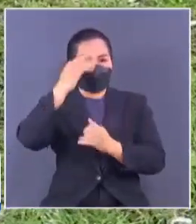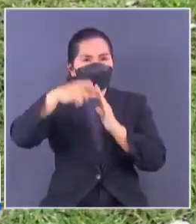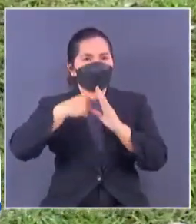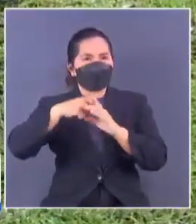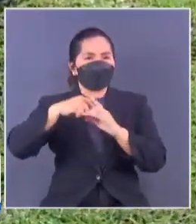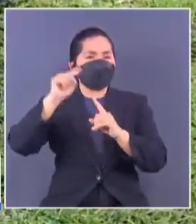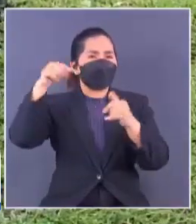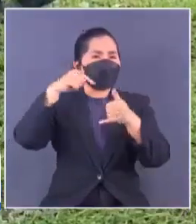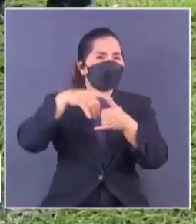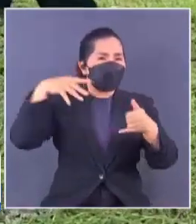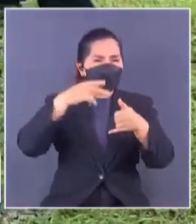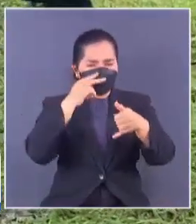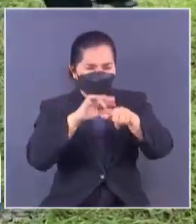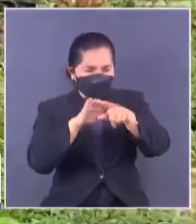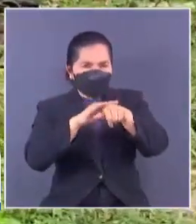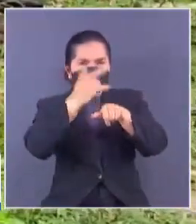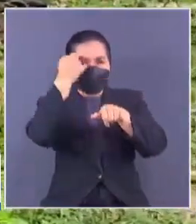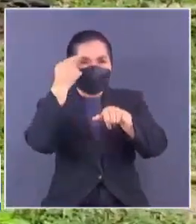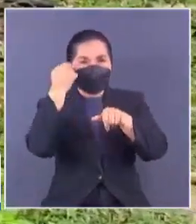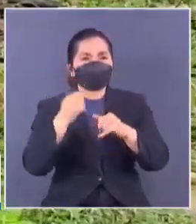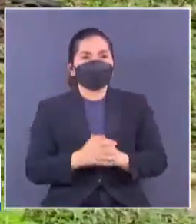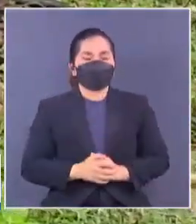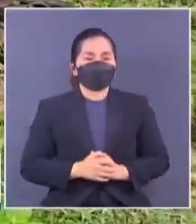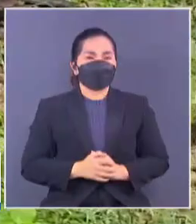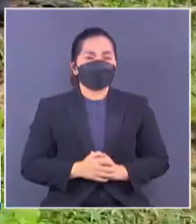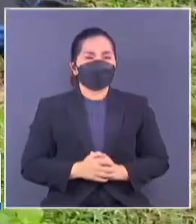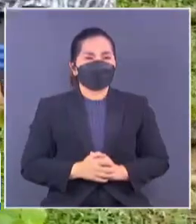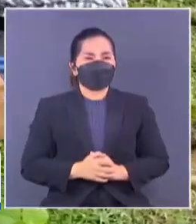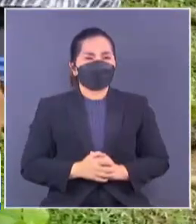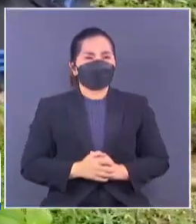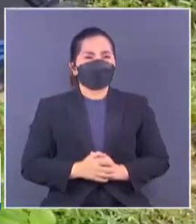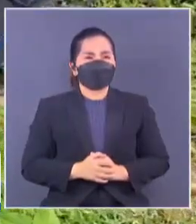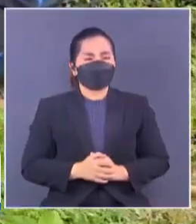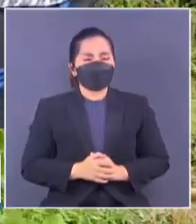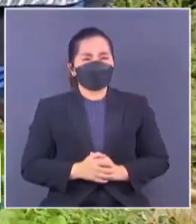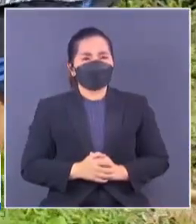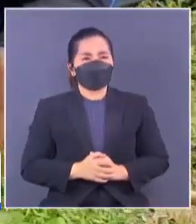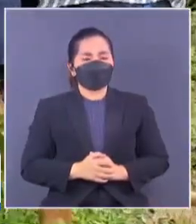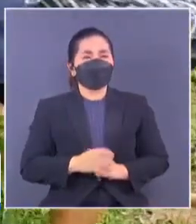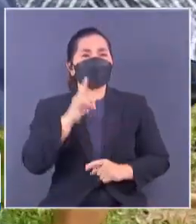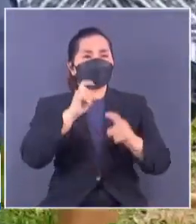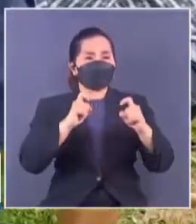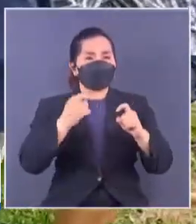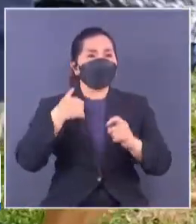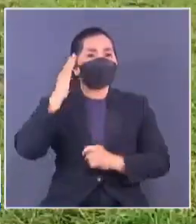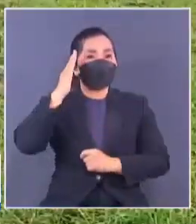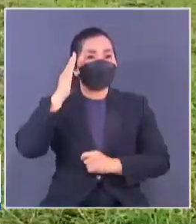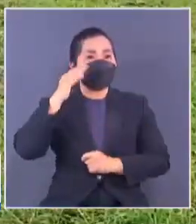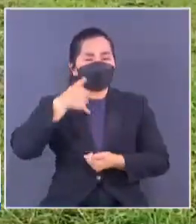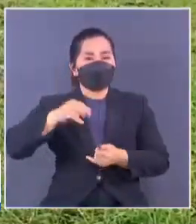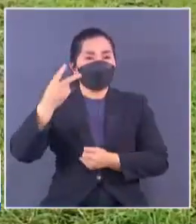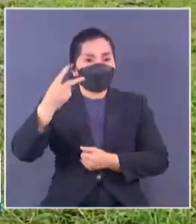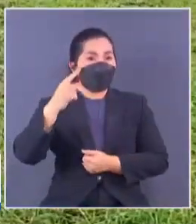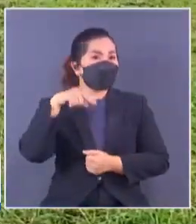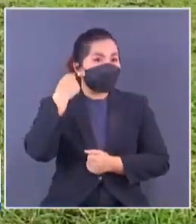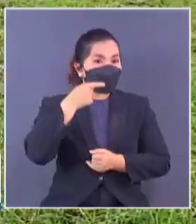าผิวหนังดำเกรียมเลยนะครับนอนตายกองกันอยู่ใต้ต้นไม้อย่างน่าเวทนาโดยวัวที่ตายเนี่ยมีเพศผู้2ตัวแล้ว